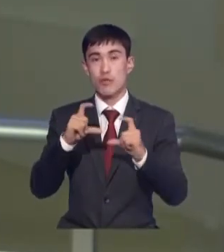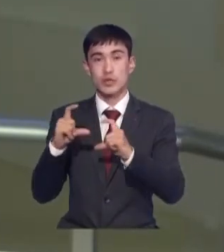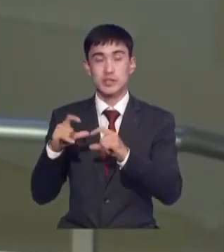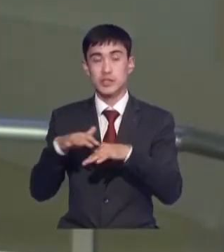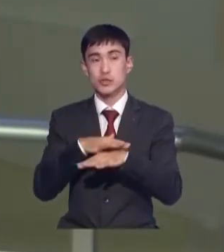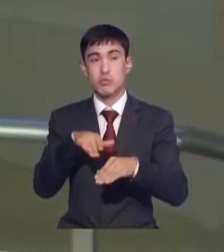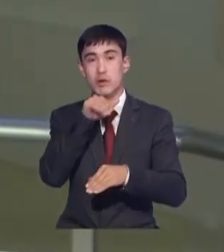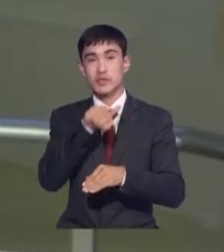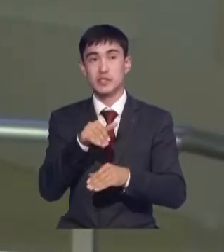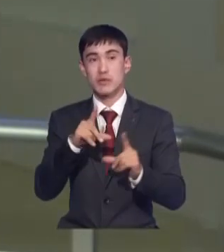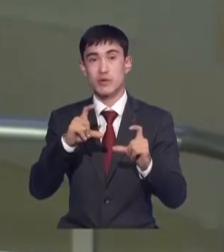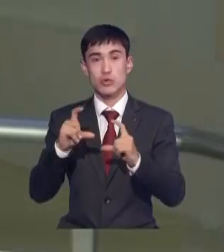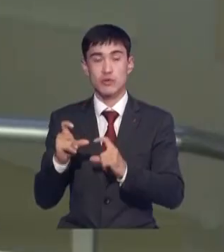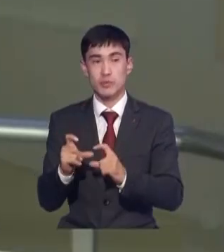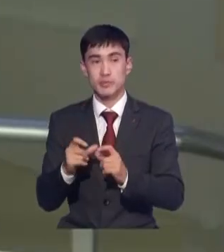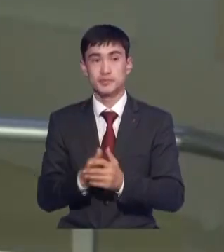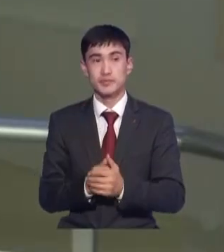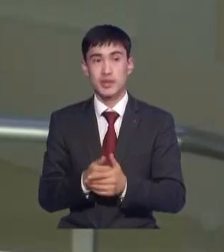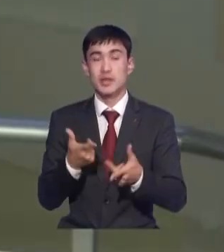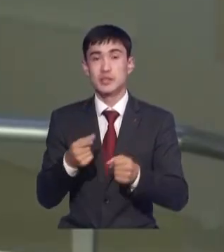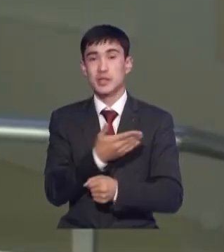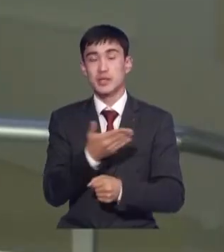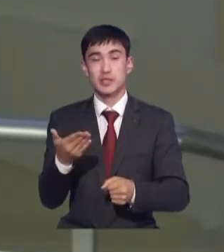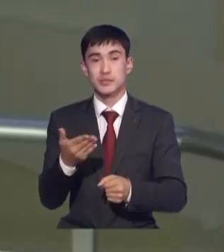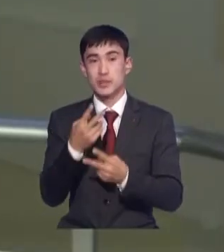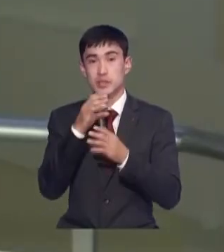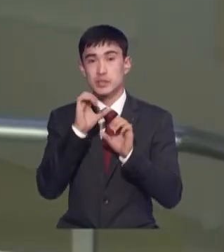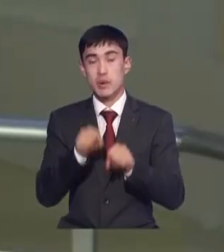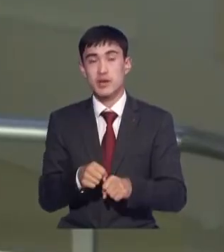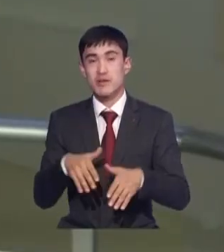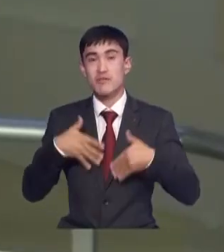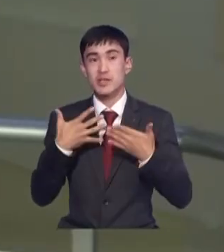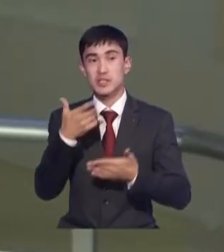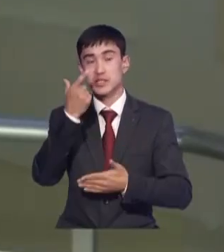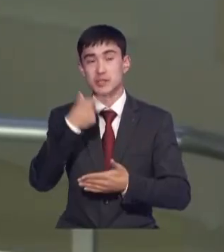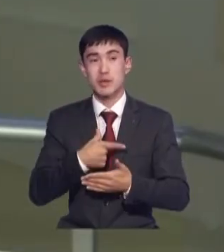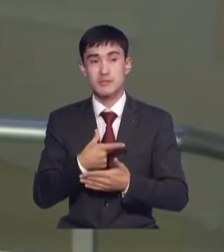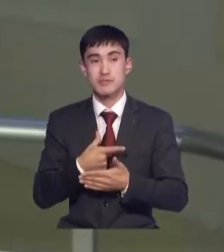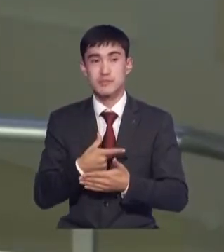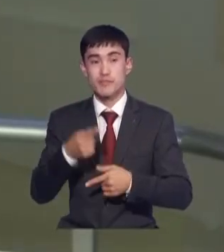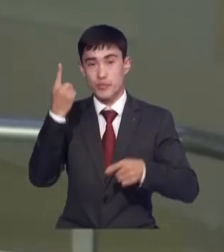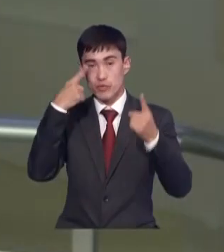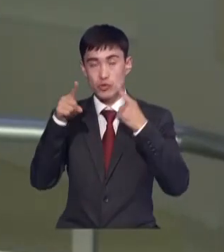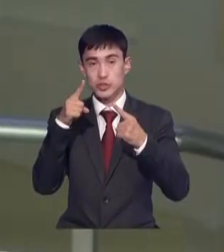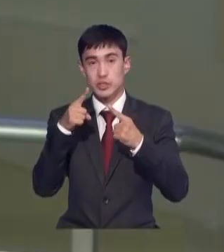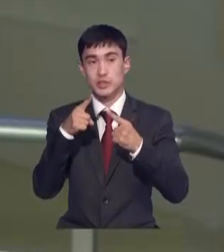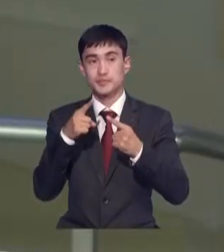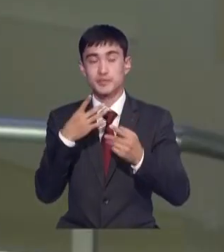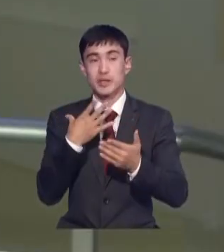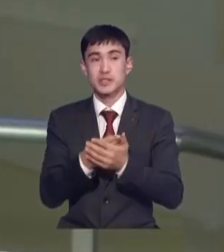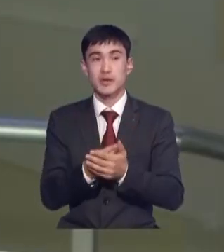фотосессию с профессиональными фотографами, где они смогли выразить себя творчески в